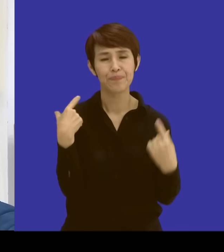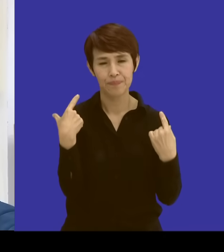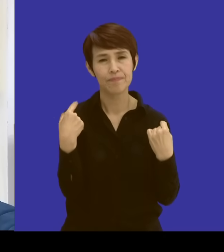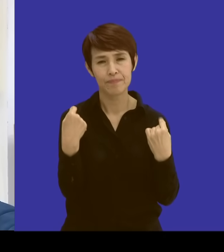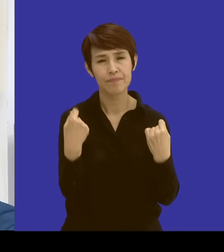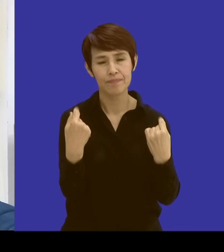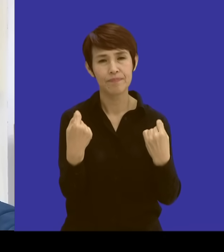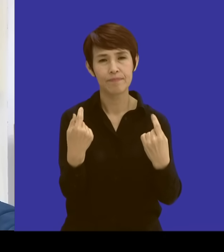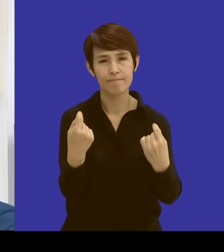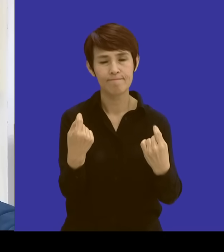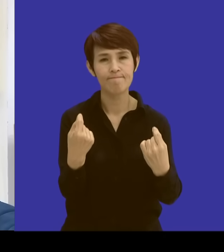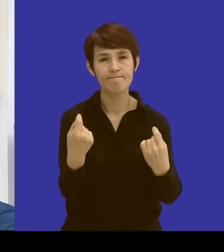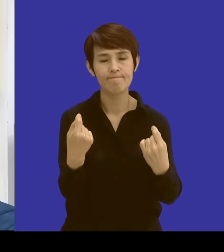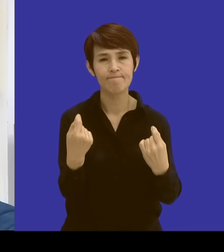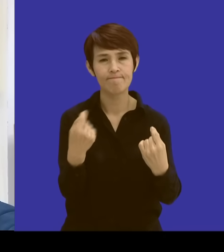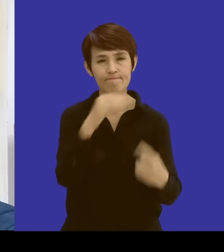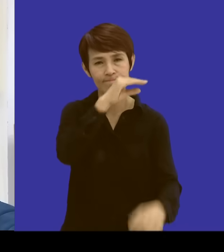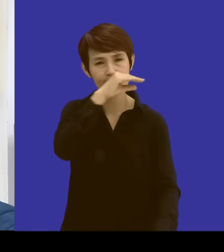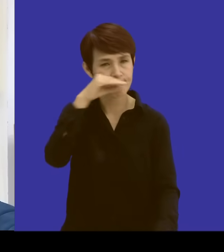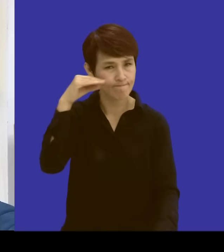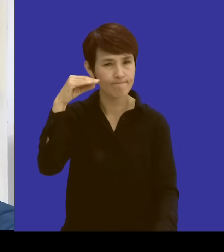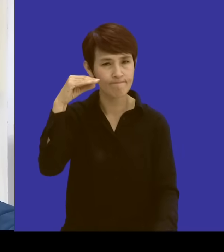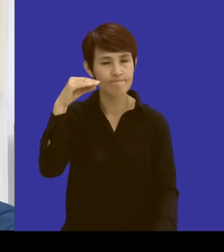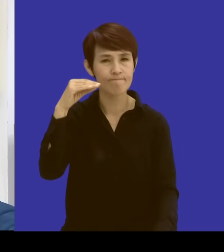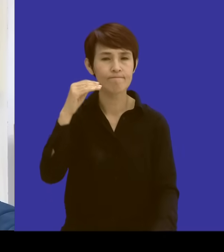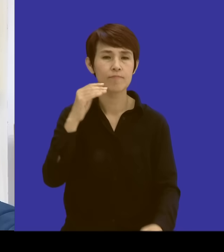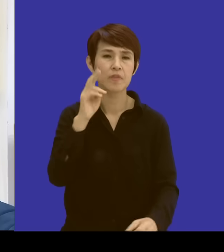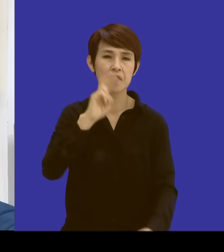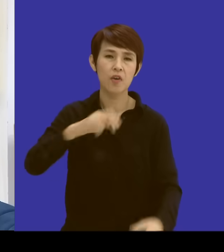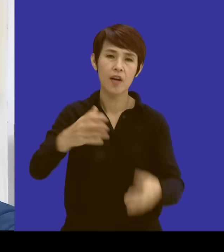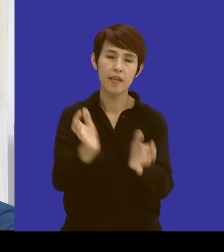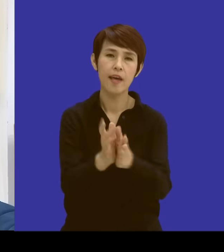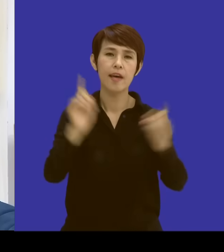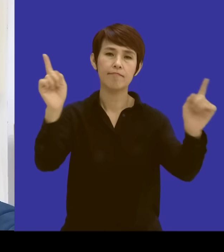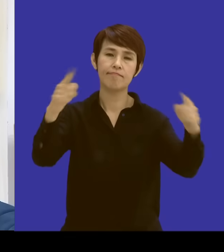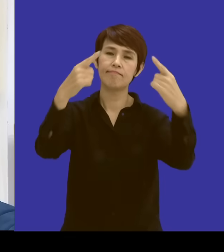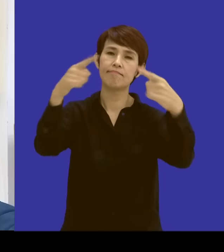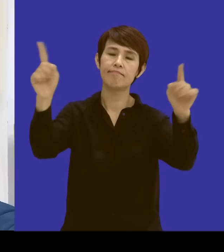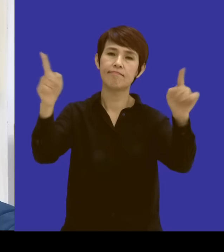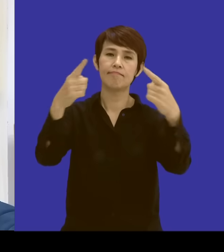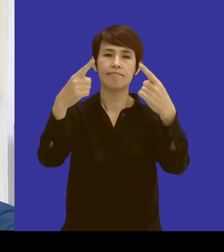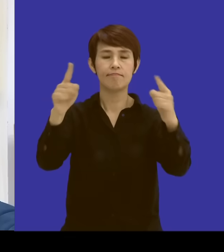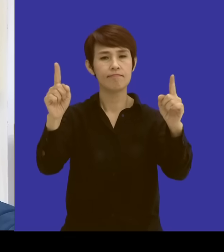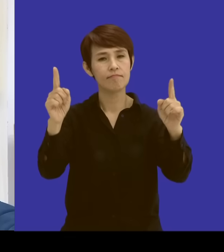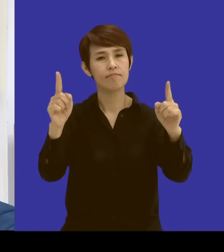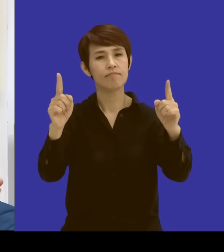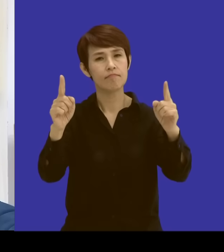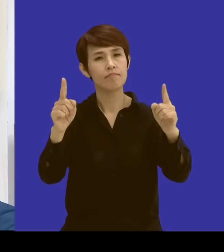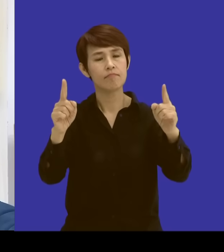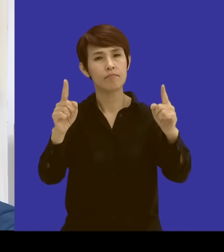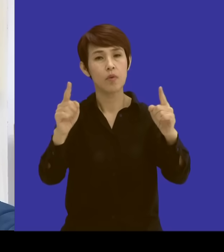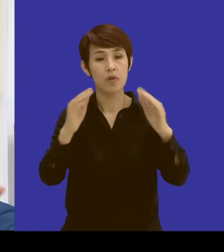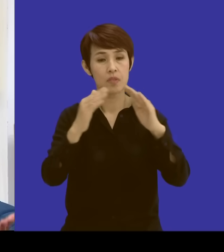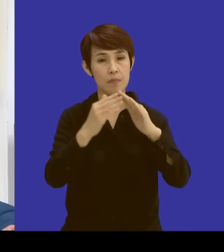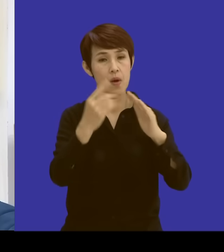하던 대로 하나도 흐트러지지 않고 네. 성가대 지휘 여전히 다 하고 뭐 집에 와서 집에 식사 대접